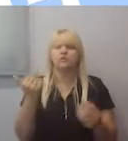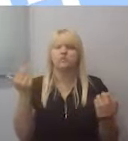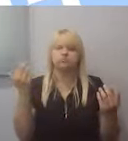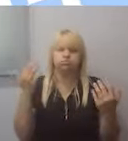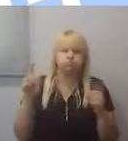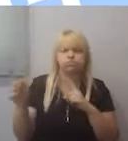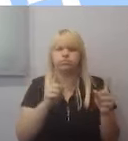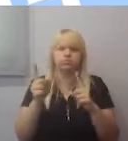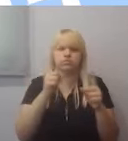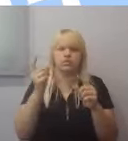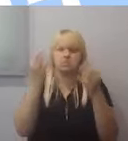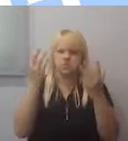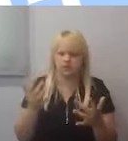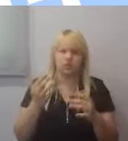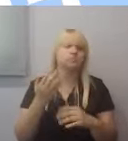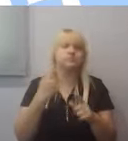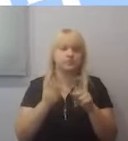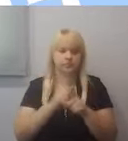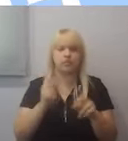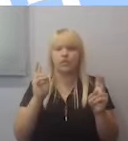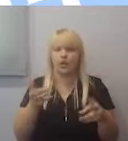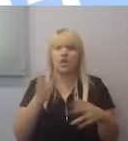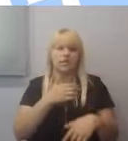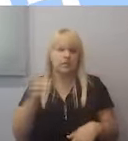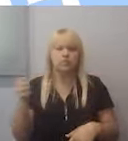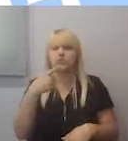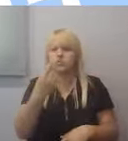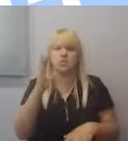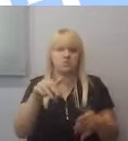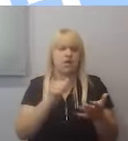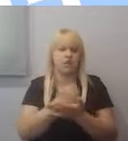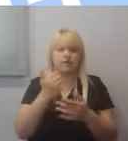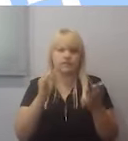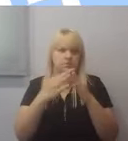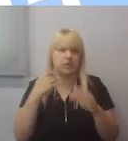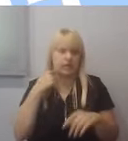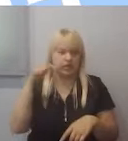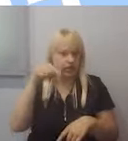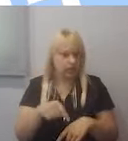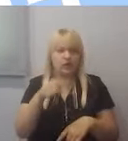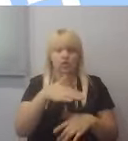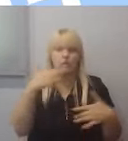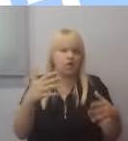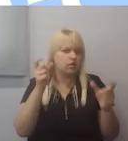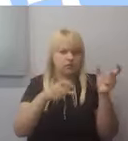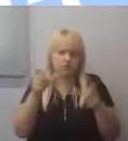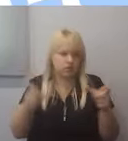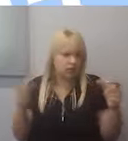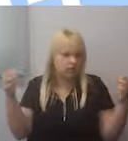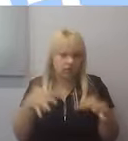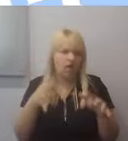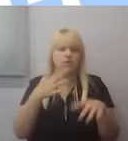ka ka ka ka īpaši ja mēs runājam par galvaspilsētām kur tiešam ļoti daudz cilvēku ļoti daudz kritisko funkciju